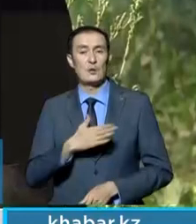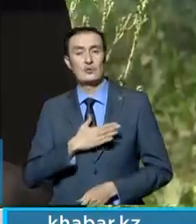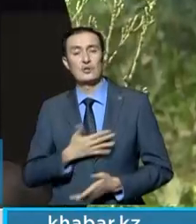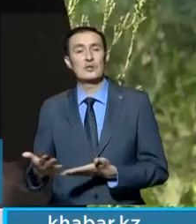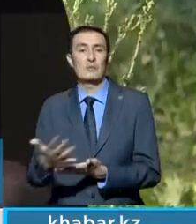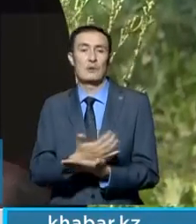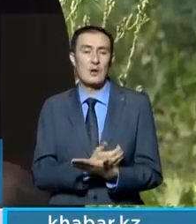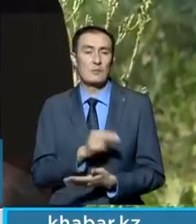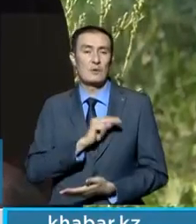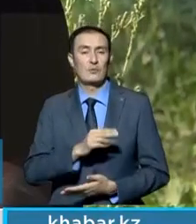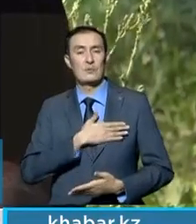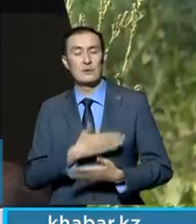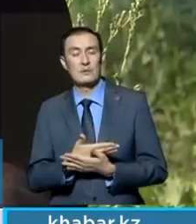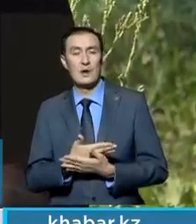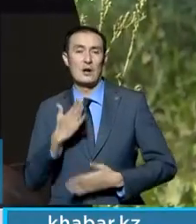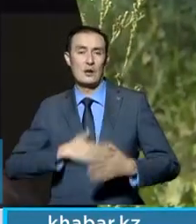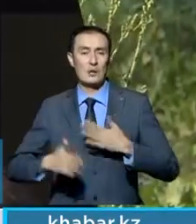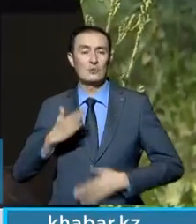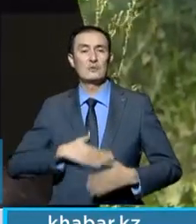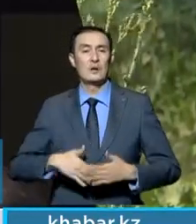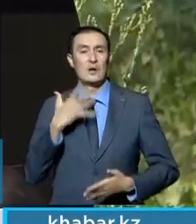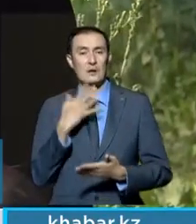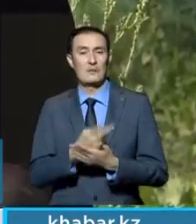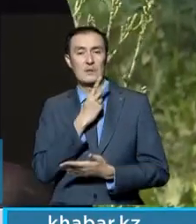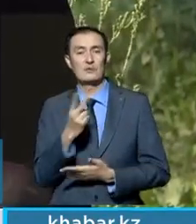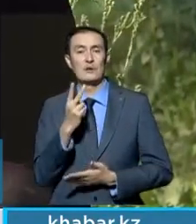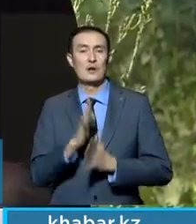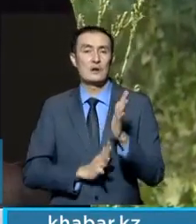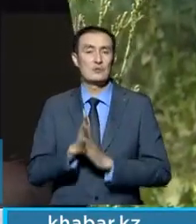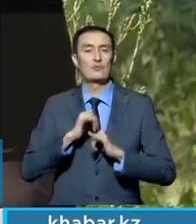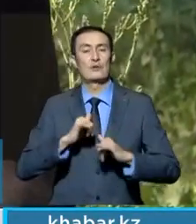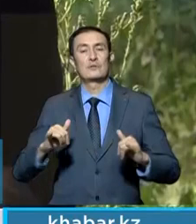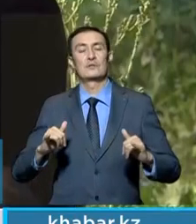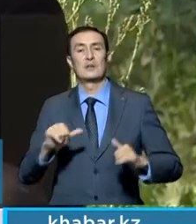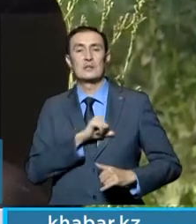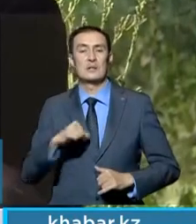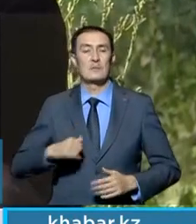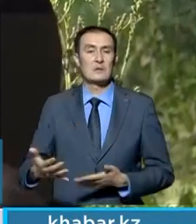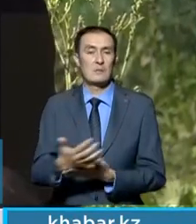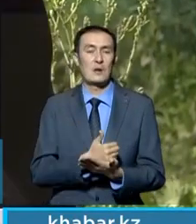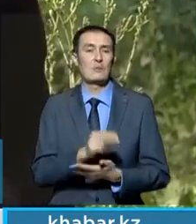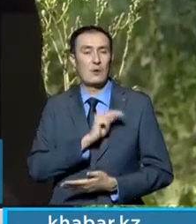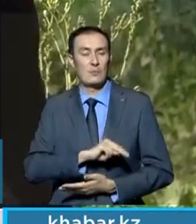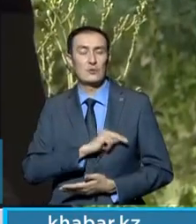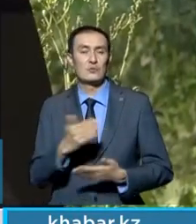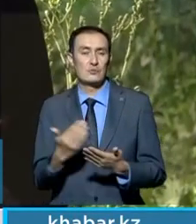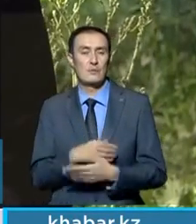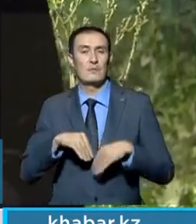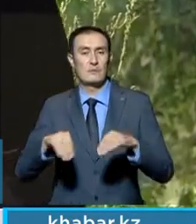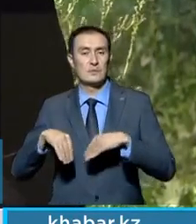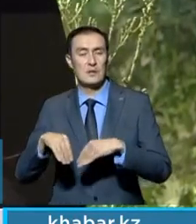собираем от души, радуемся, когда вот это вот все цветет, когда мы это все собираем, пашем, заново